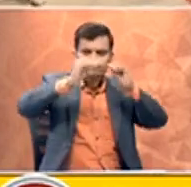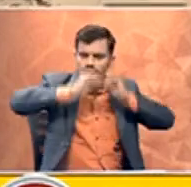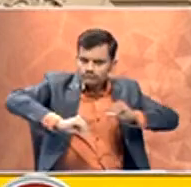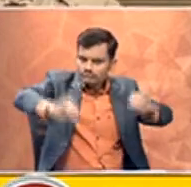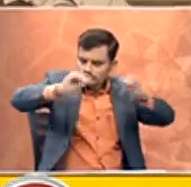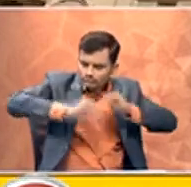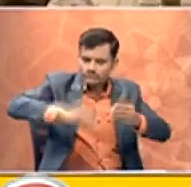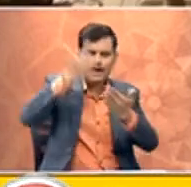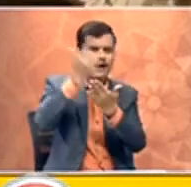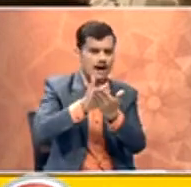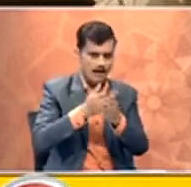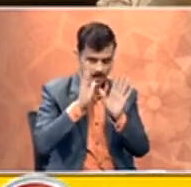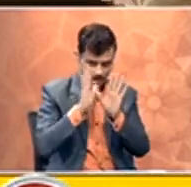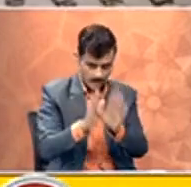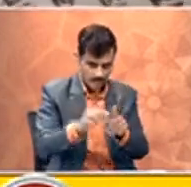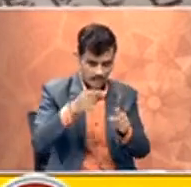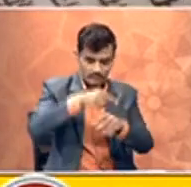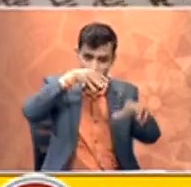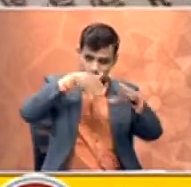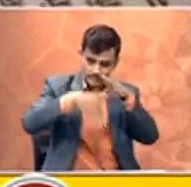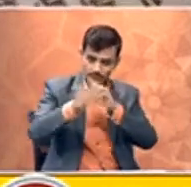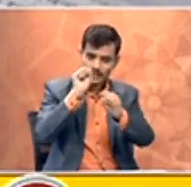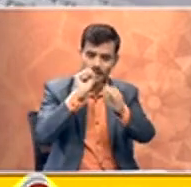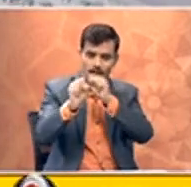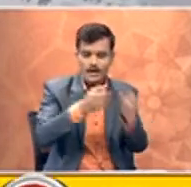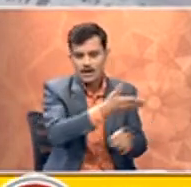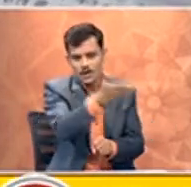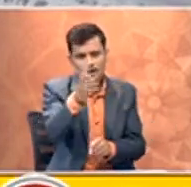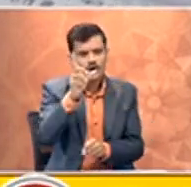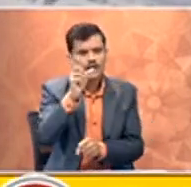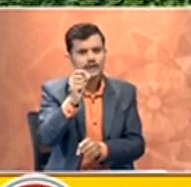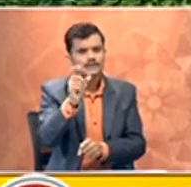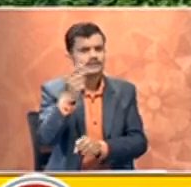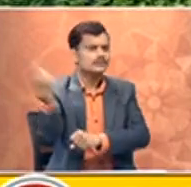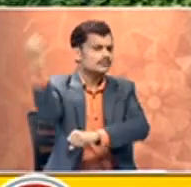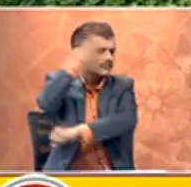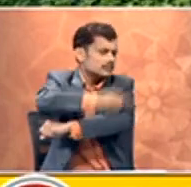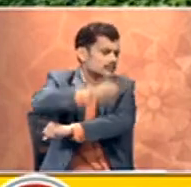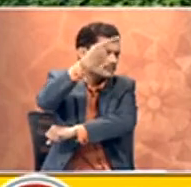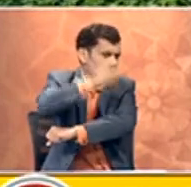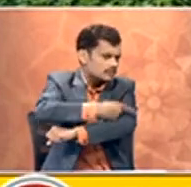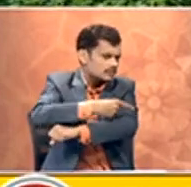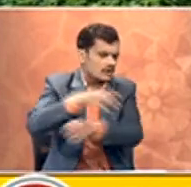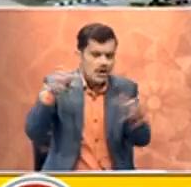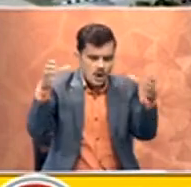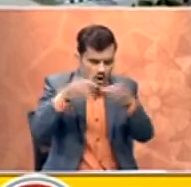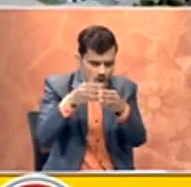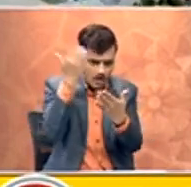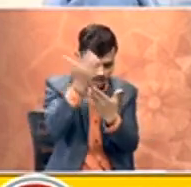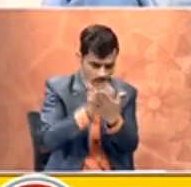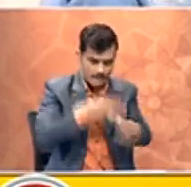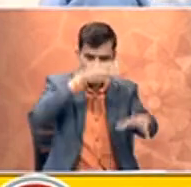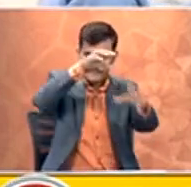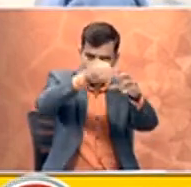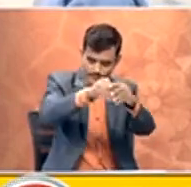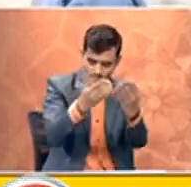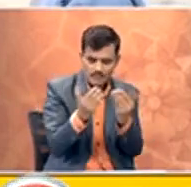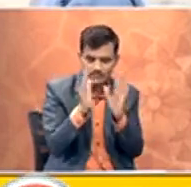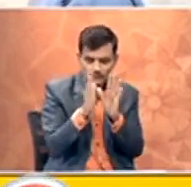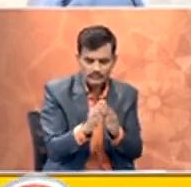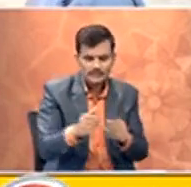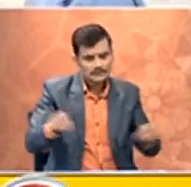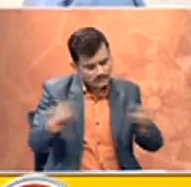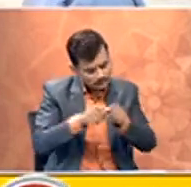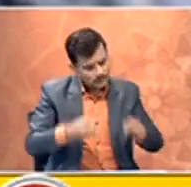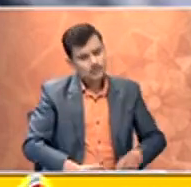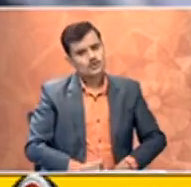अभियान चलाती है। इसमें आप 10 दिन के संस्कृत संभाषण शिविर में भाग ले सकते हैं। मुझे खुशी